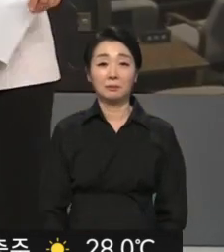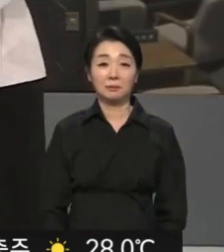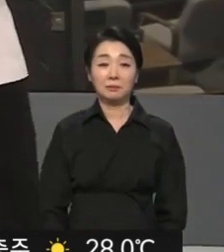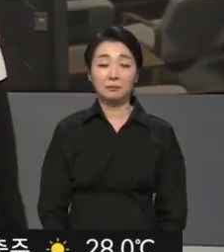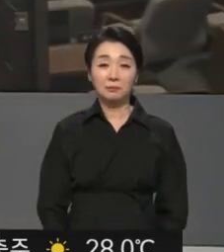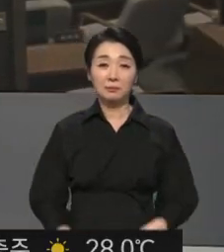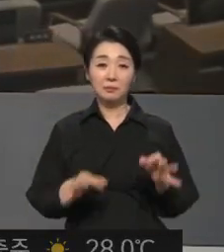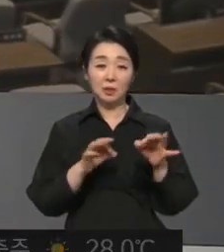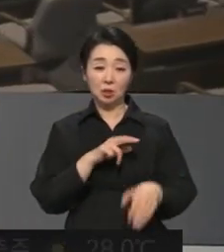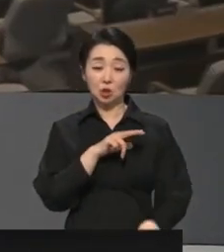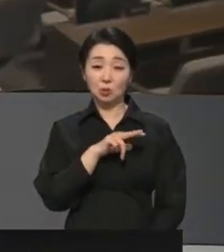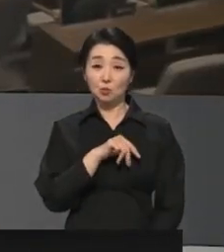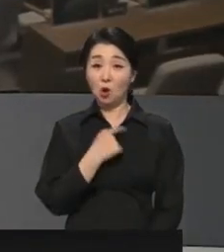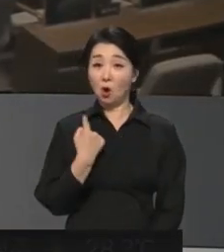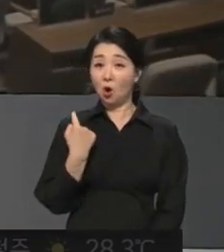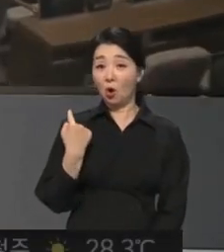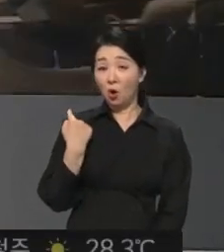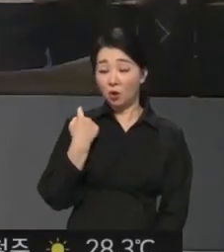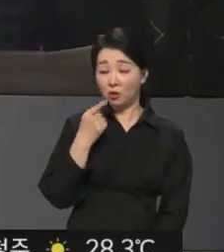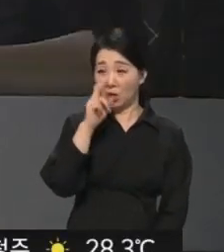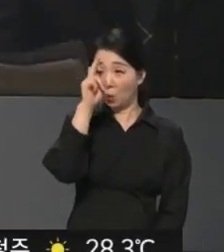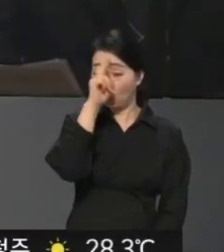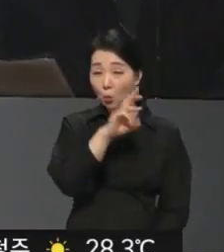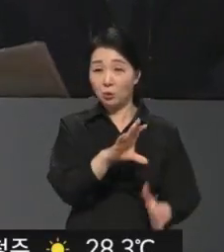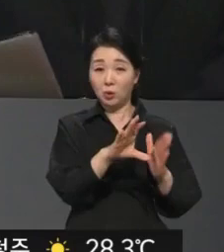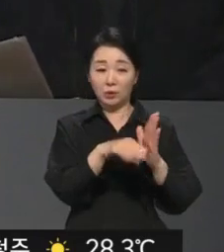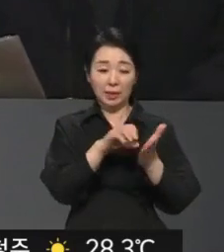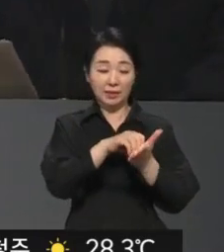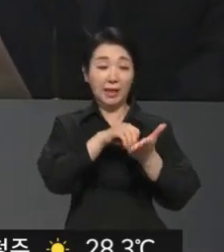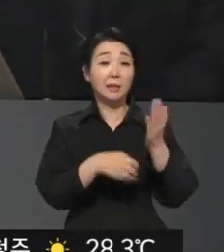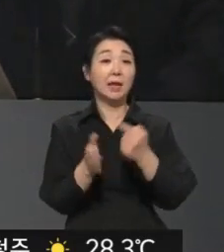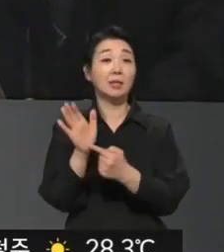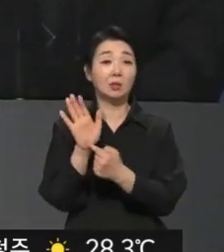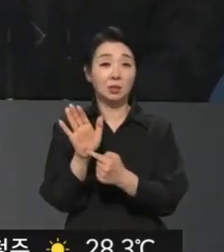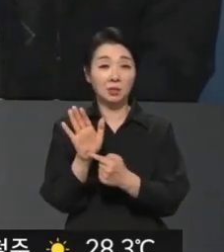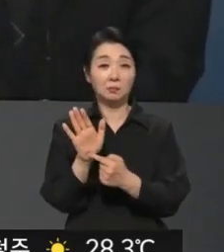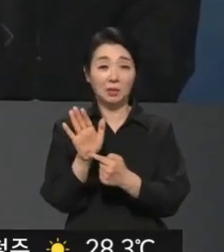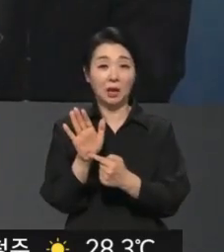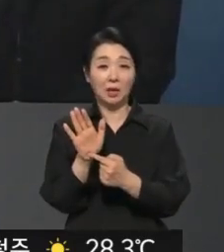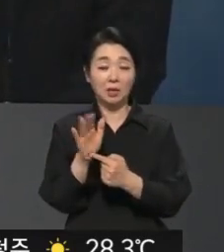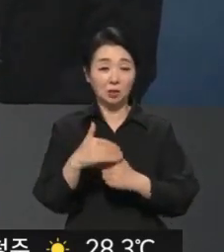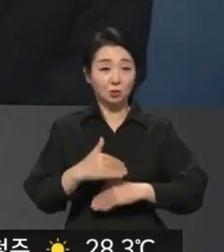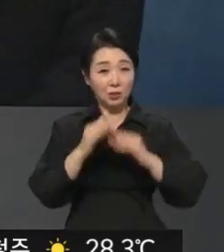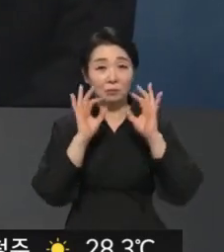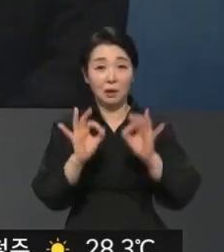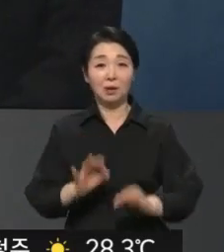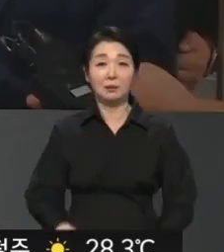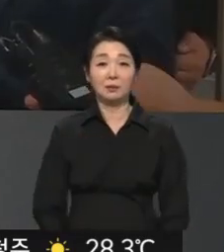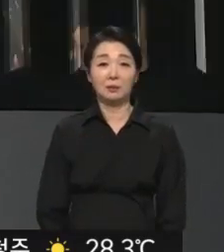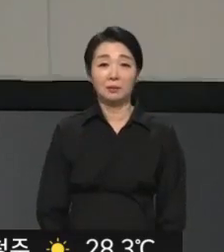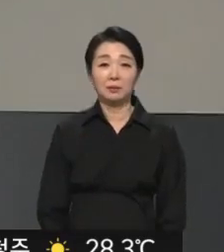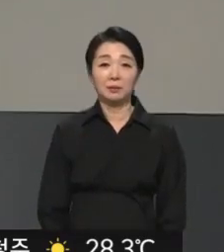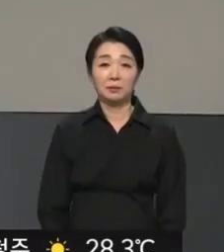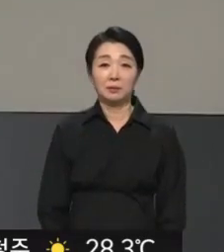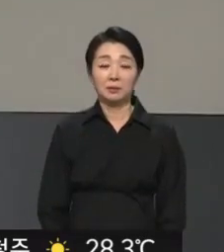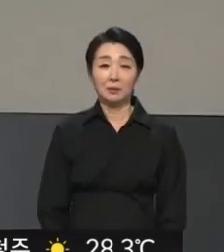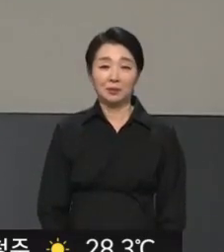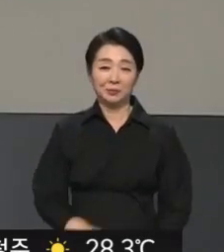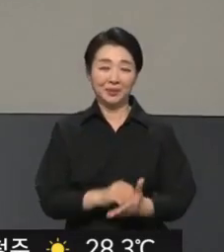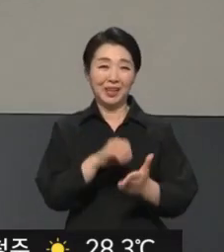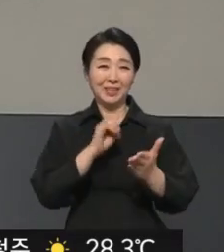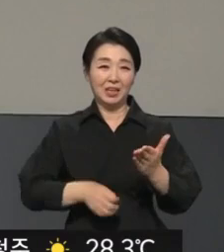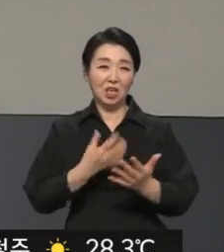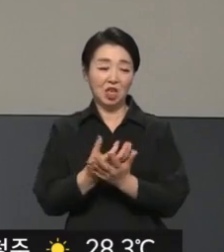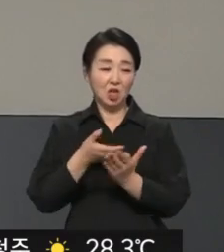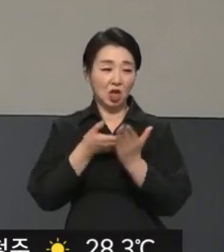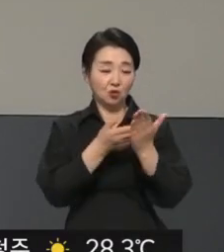의원은 어제 오전에 이 전격적인 탈당을 선언했죠. 그 과정도 다시 한번 짚어보겠습니다. 김 의원이 탈당계를 제출한 건